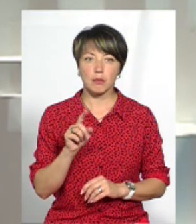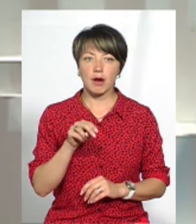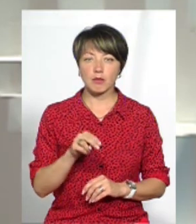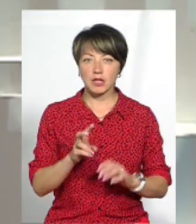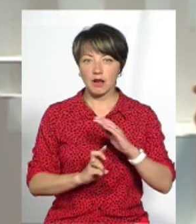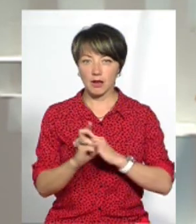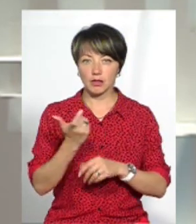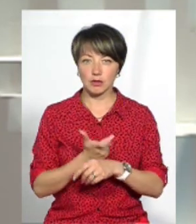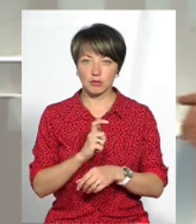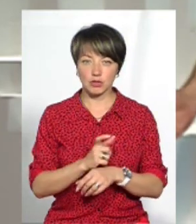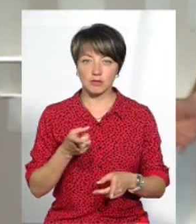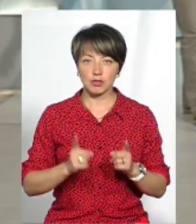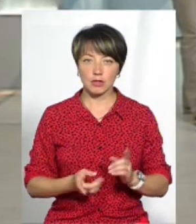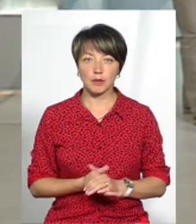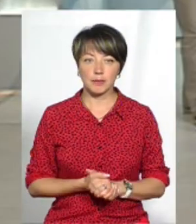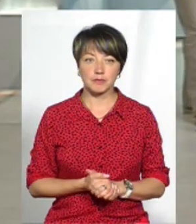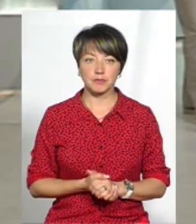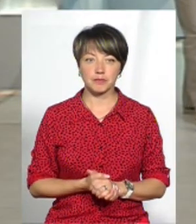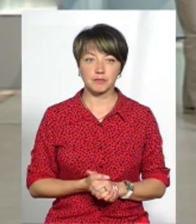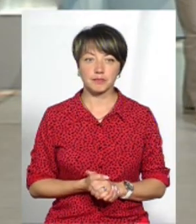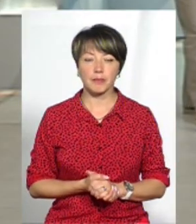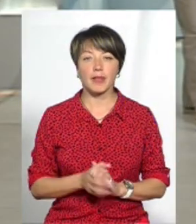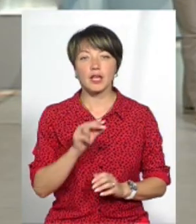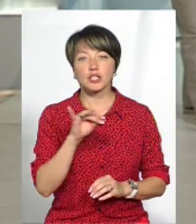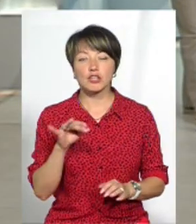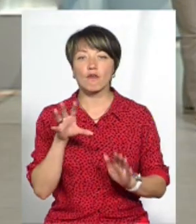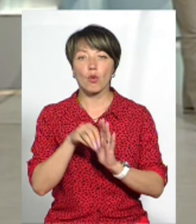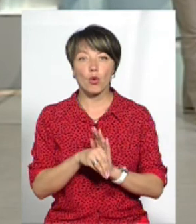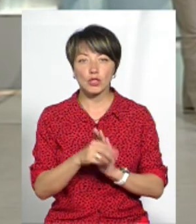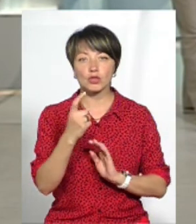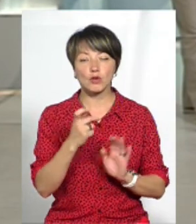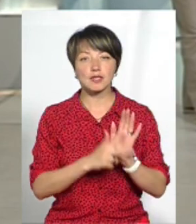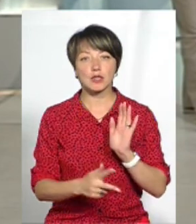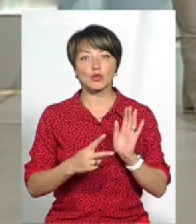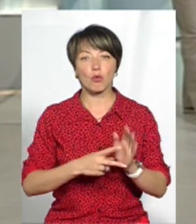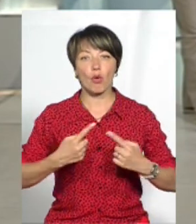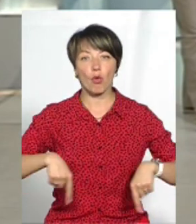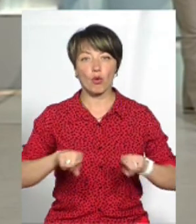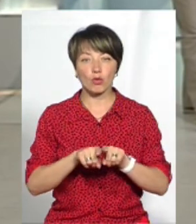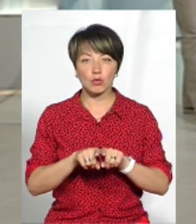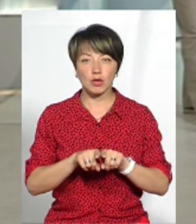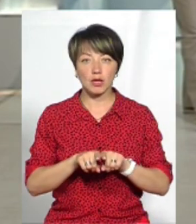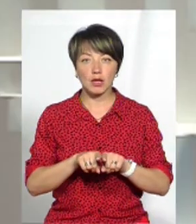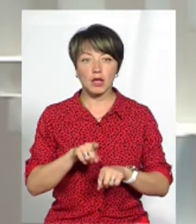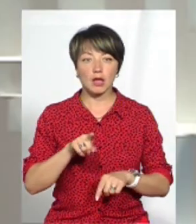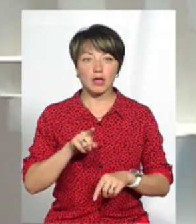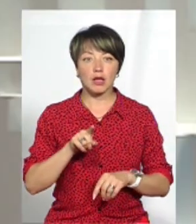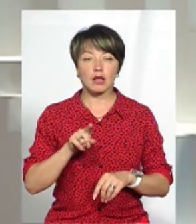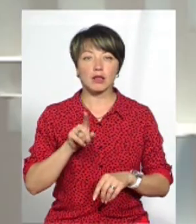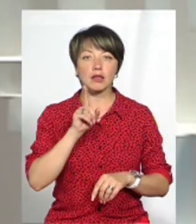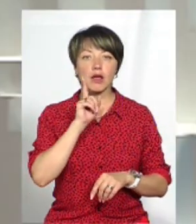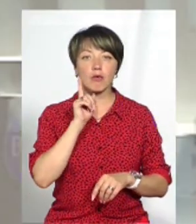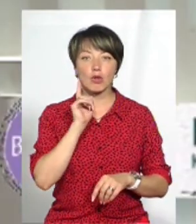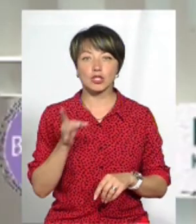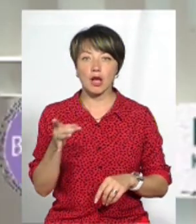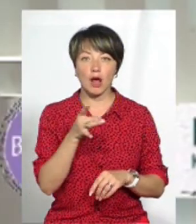православних храмів найбільше, звичайно, православне місто. Чи входить до 187-го округу наймолодший мікрорайон